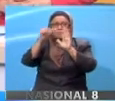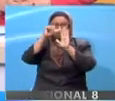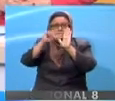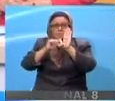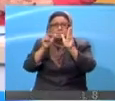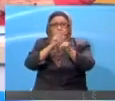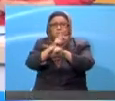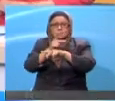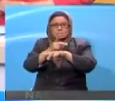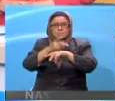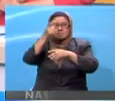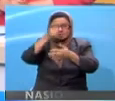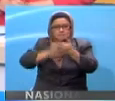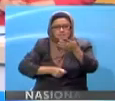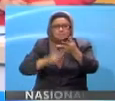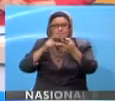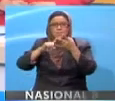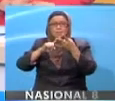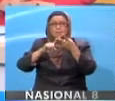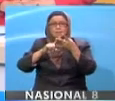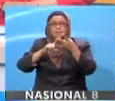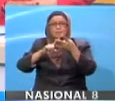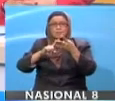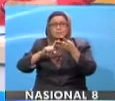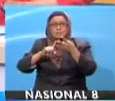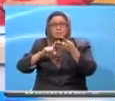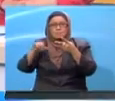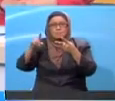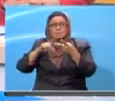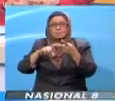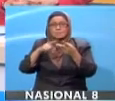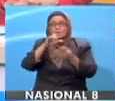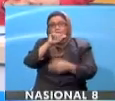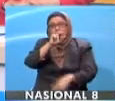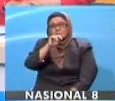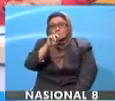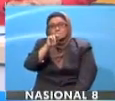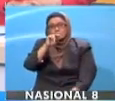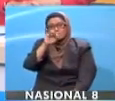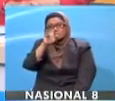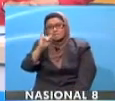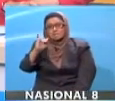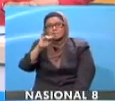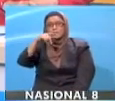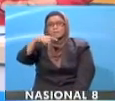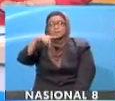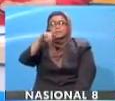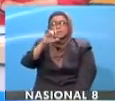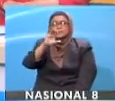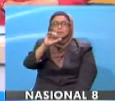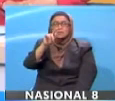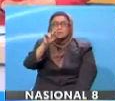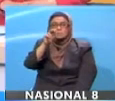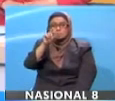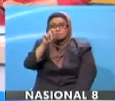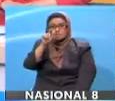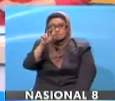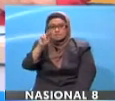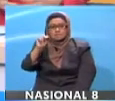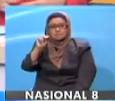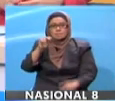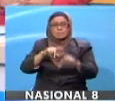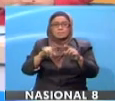Anti Pencatutan 2011. Bagaimanapun, selepas pertuduhan dibacakan di hadapan Hakim Mahkamah Sesyen Johor Bahru, Azura